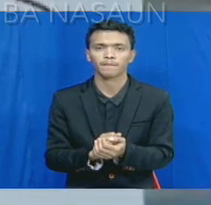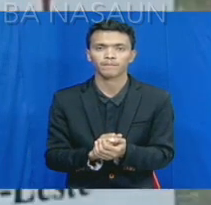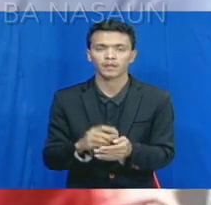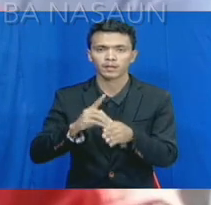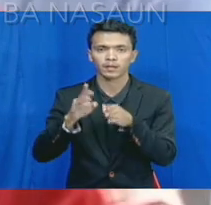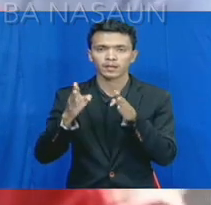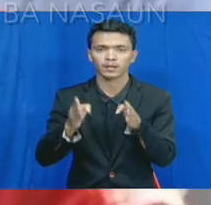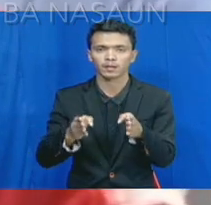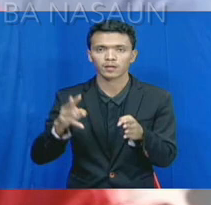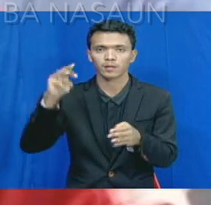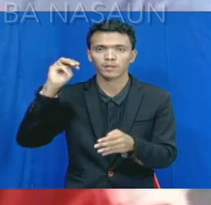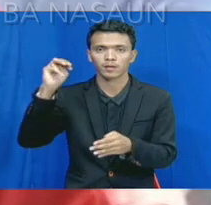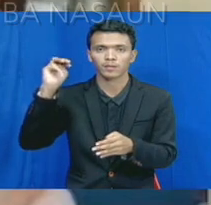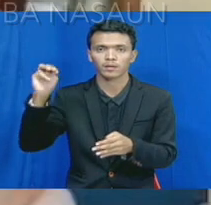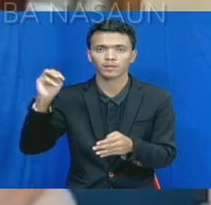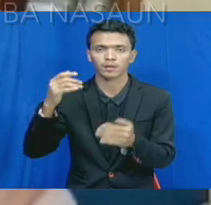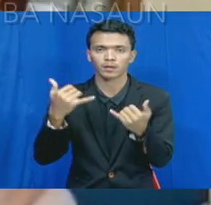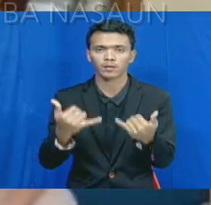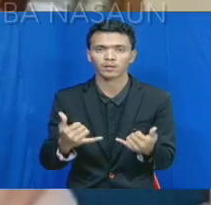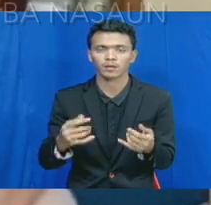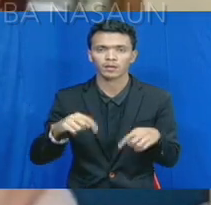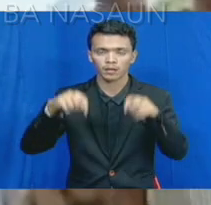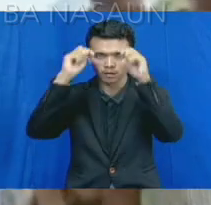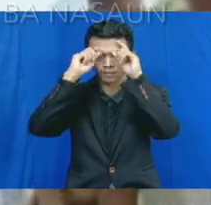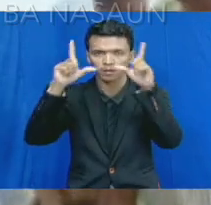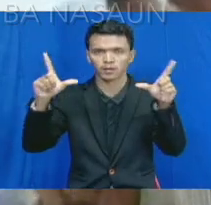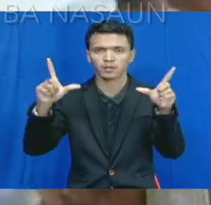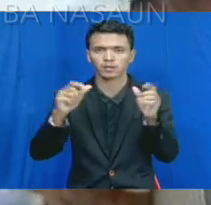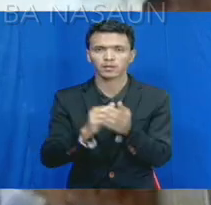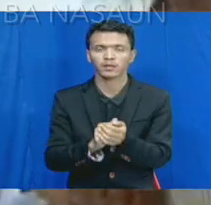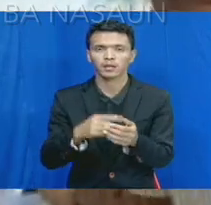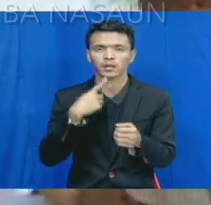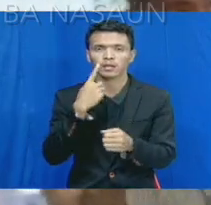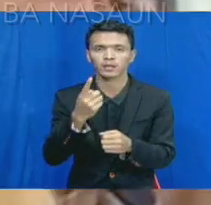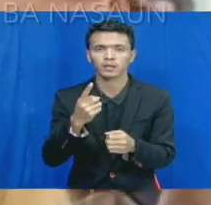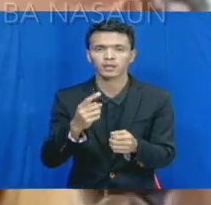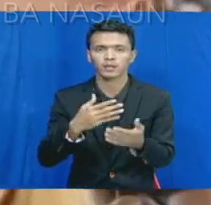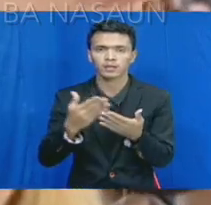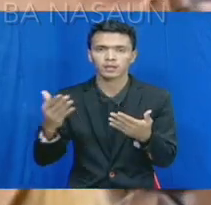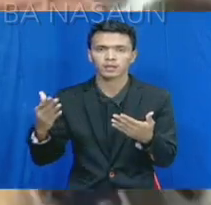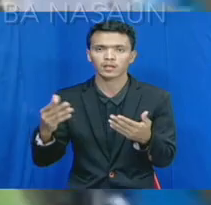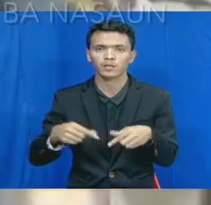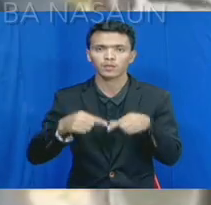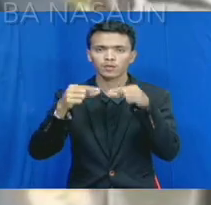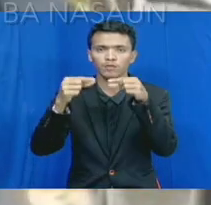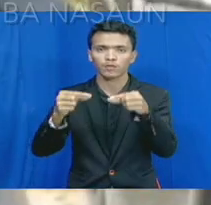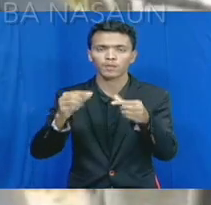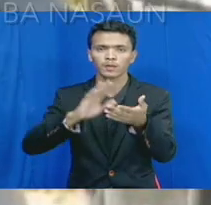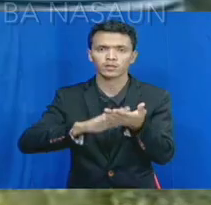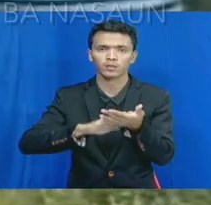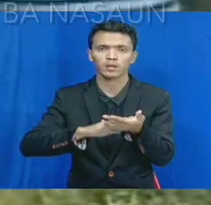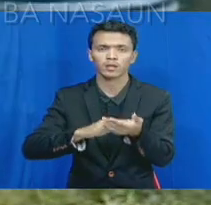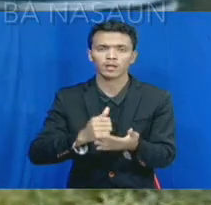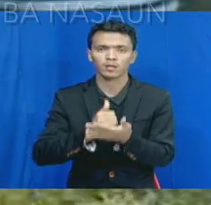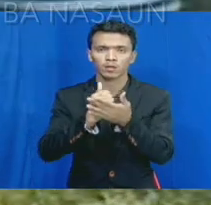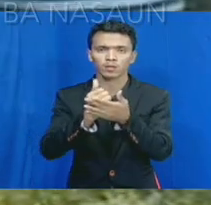Director Executivo Merri me kilop today i ha Timor Leste Alipi Baltazar hateteng facilidade ni be entrega ba escola walune atu